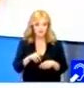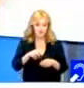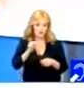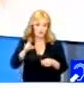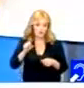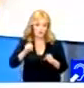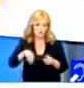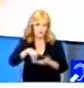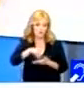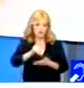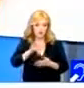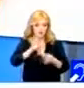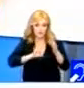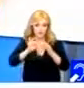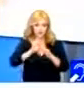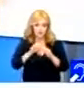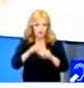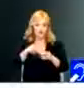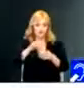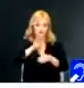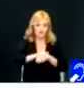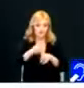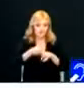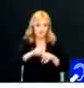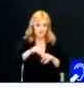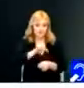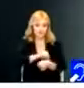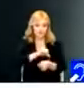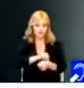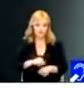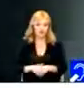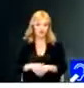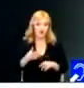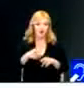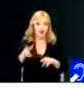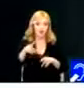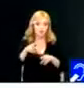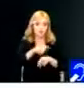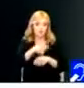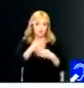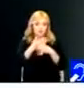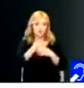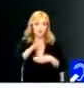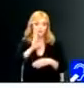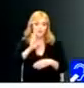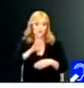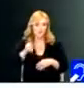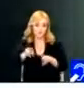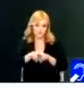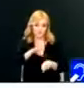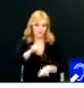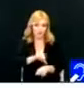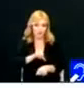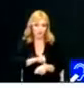din farmacii medicamente cu efect psihotrop. Medicul era ajutat în faptele sale ilegale de către o femeie consumatoare de droguri.